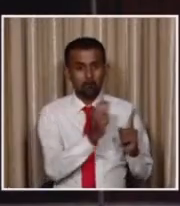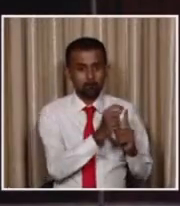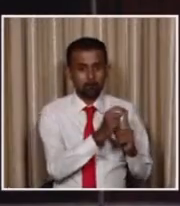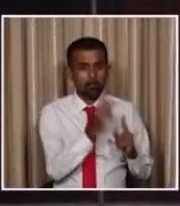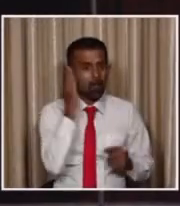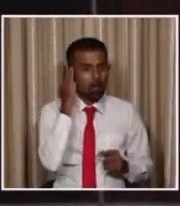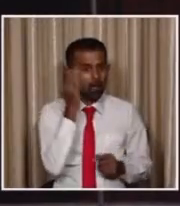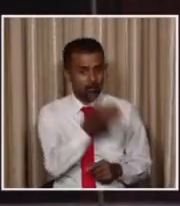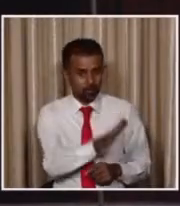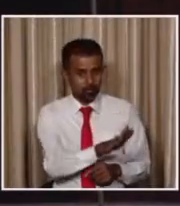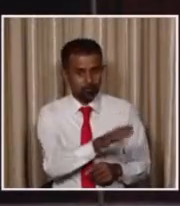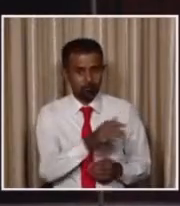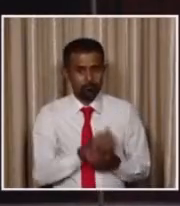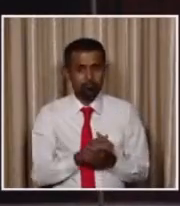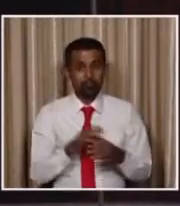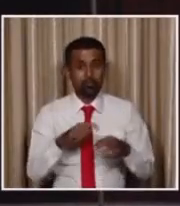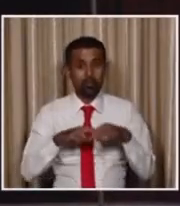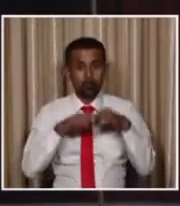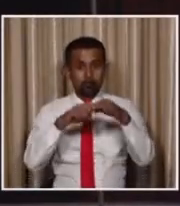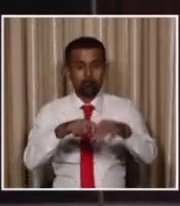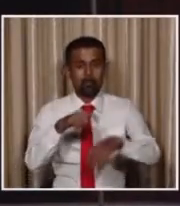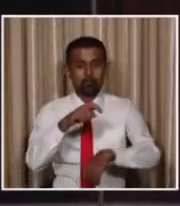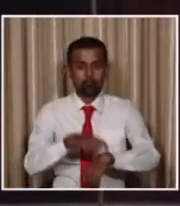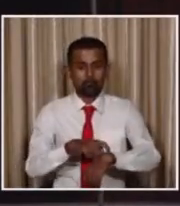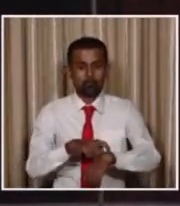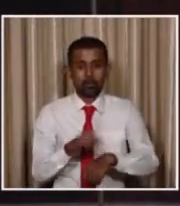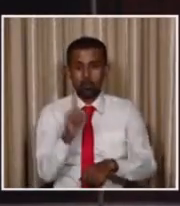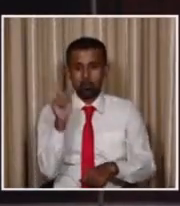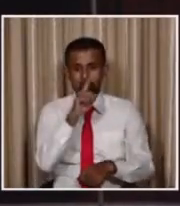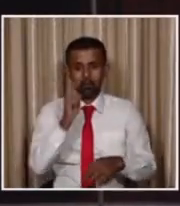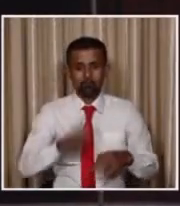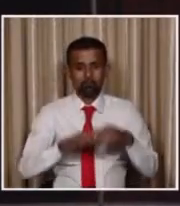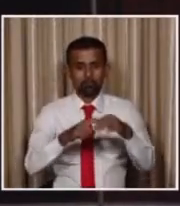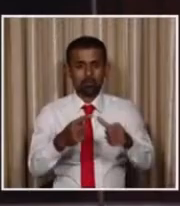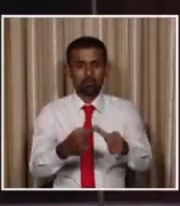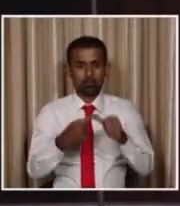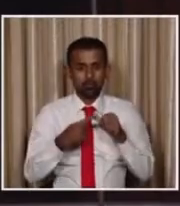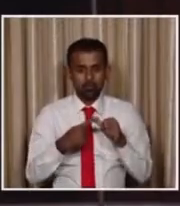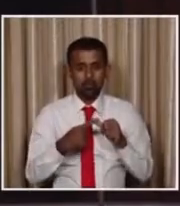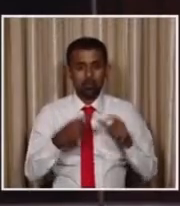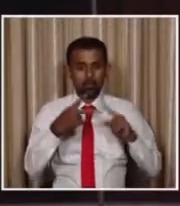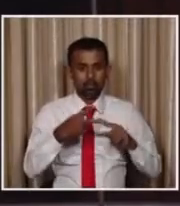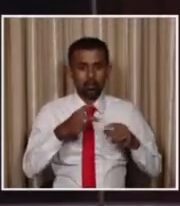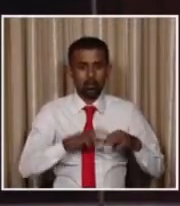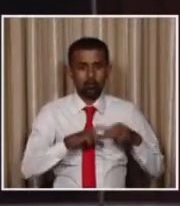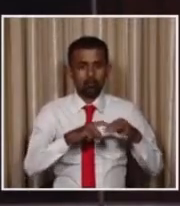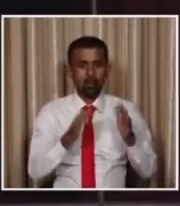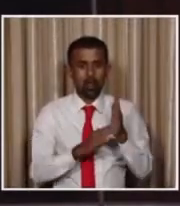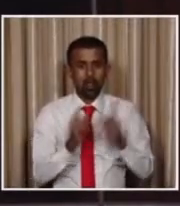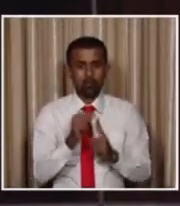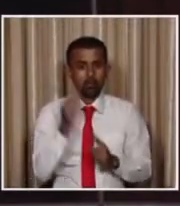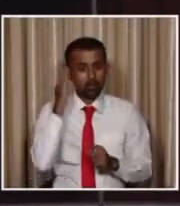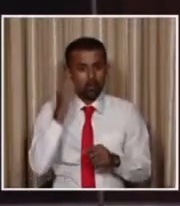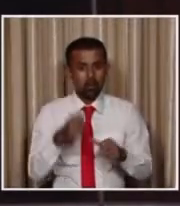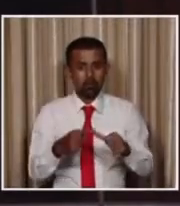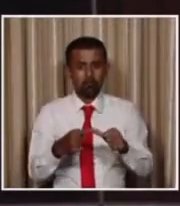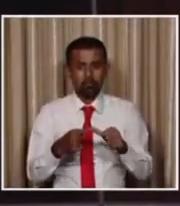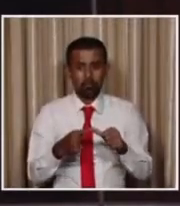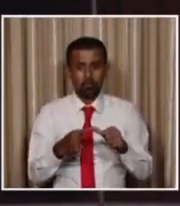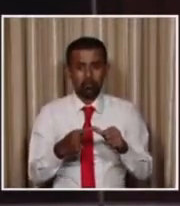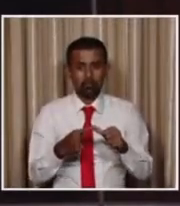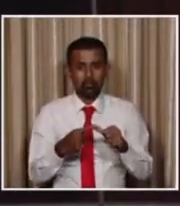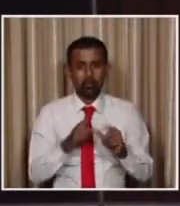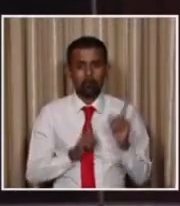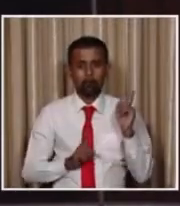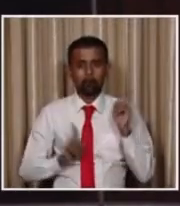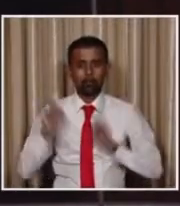wanniyarachchi mathinegen e prashna kara wenna welawae palamena prashnayata pilithuru deela deweni prashnayata amathyathumiya pilithuru dennatuwa sabawa